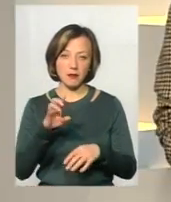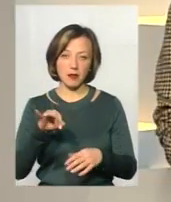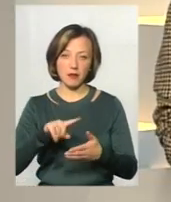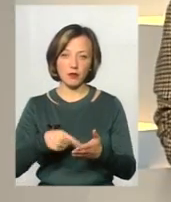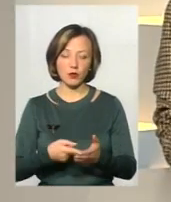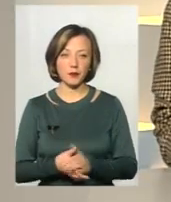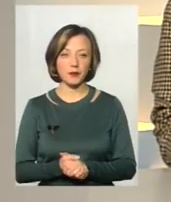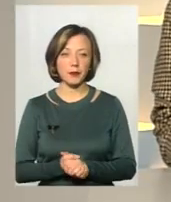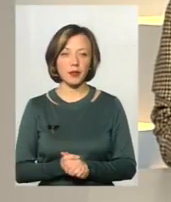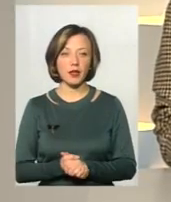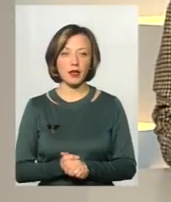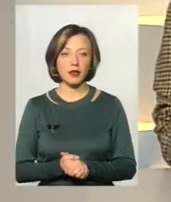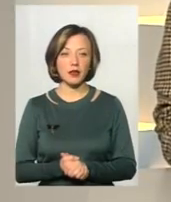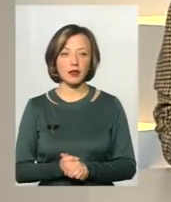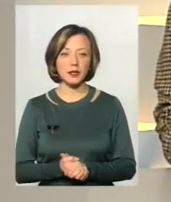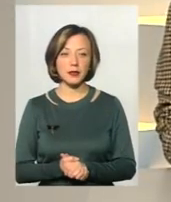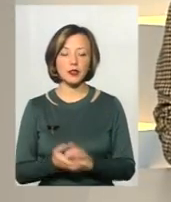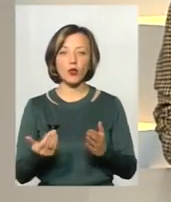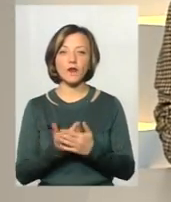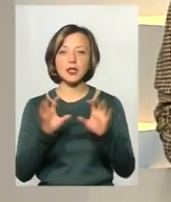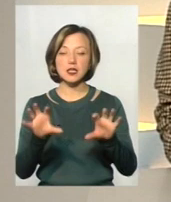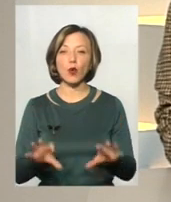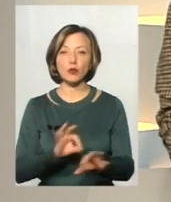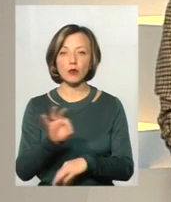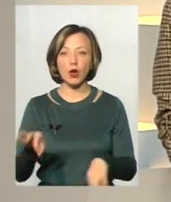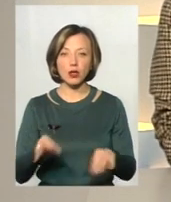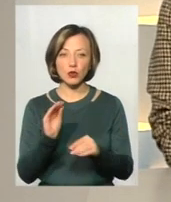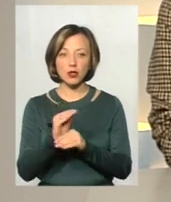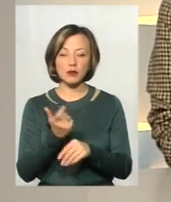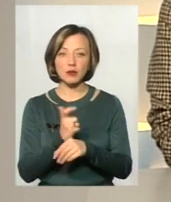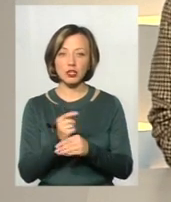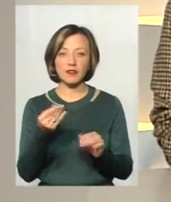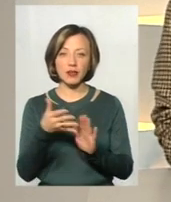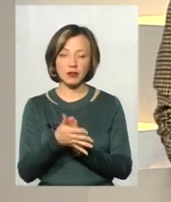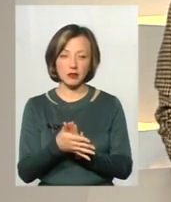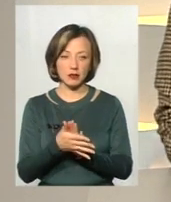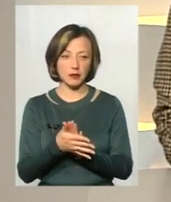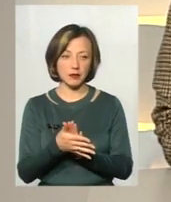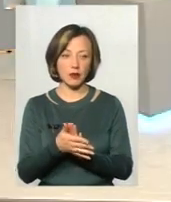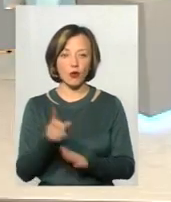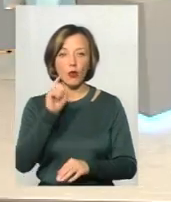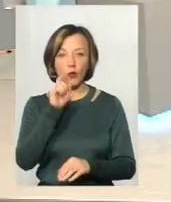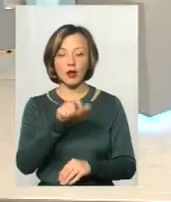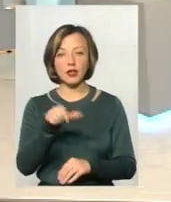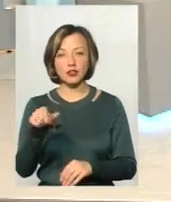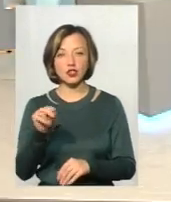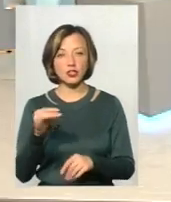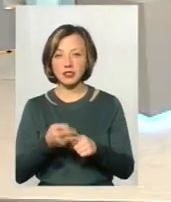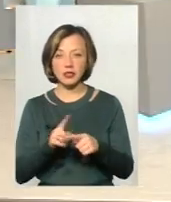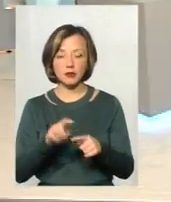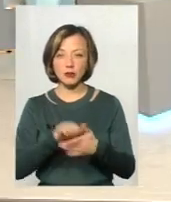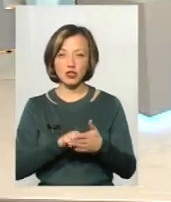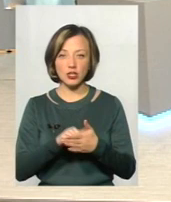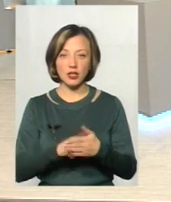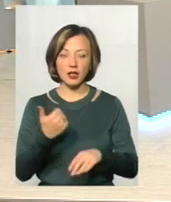чи новий законопроект, який, в принципі, додасть більше витрат українцям, чи це не спричинить те,